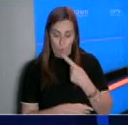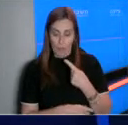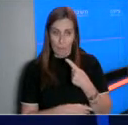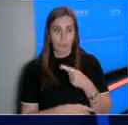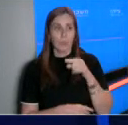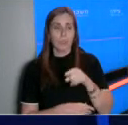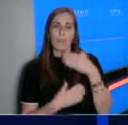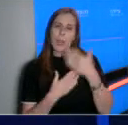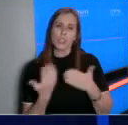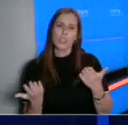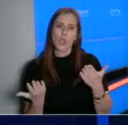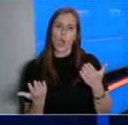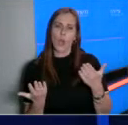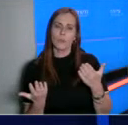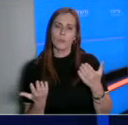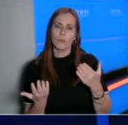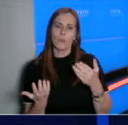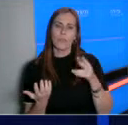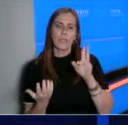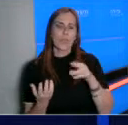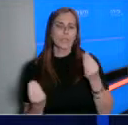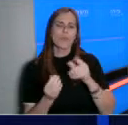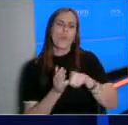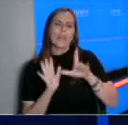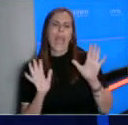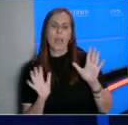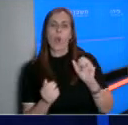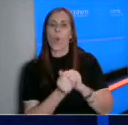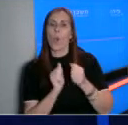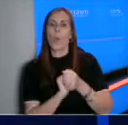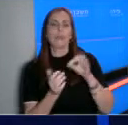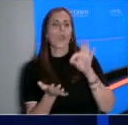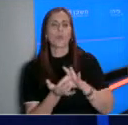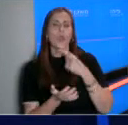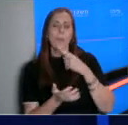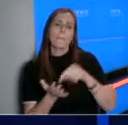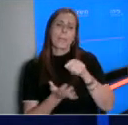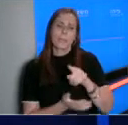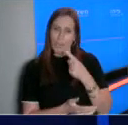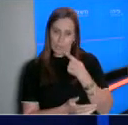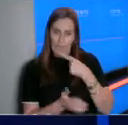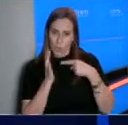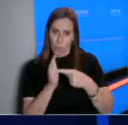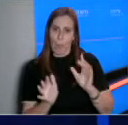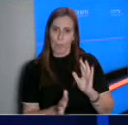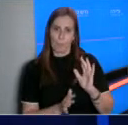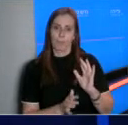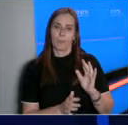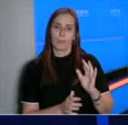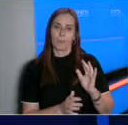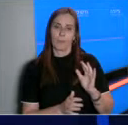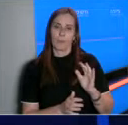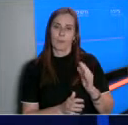עליו, זה בסופו של דבר מוצאים איזשהו עיוות טכני, או איזושהי נקודה, ואומרים בגלל זה. אני אתן לך דוגמה.